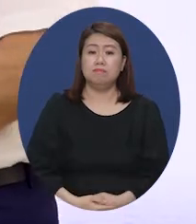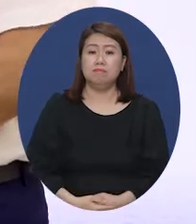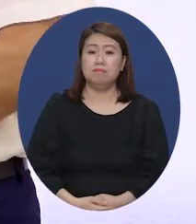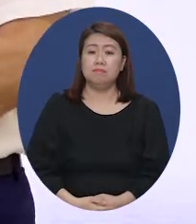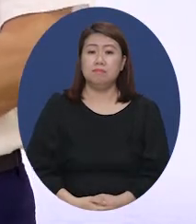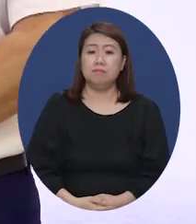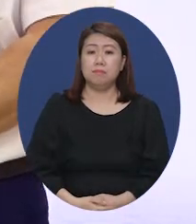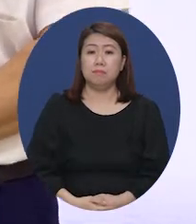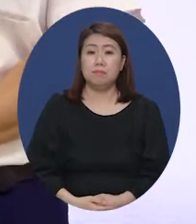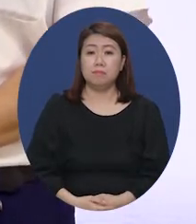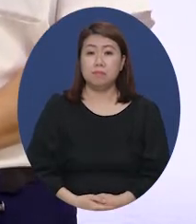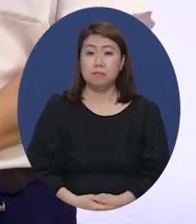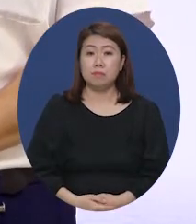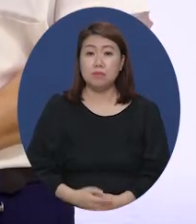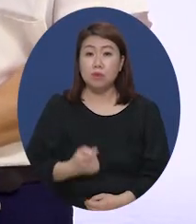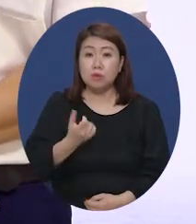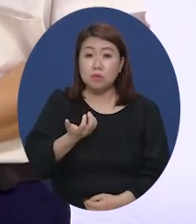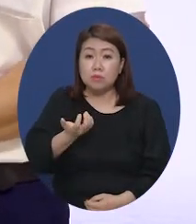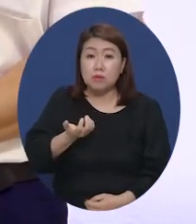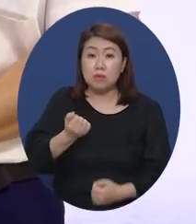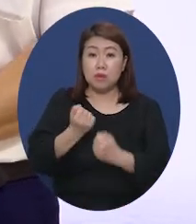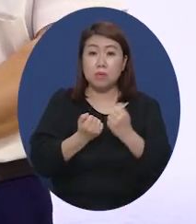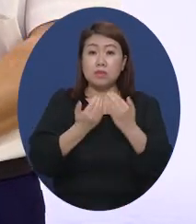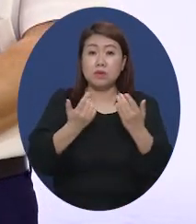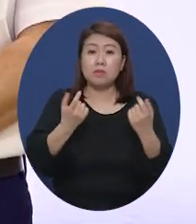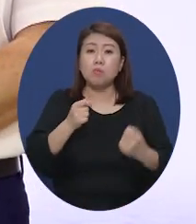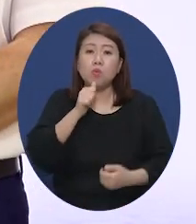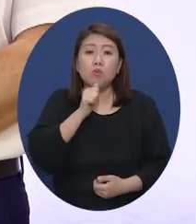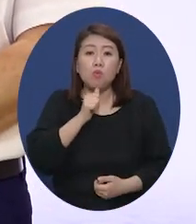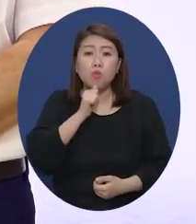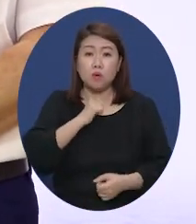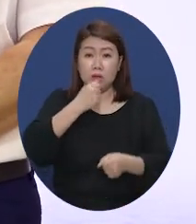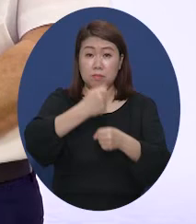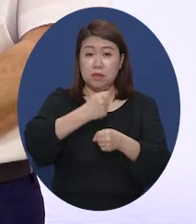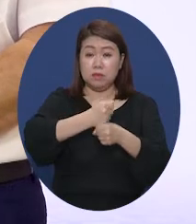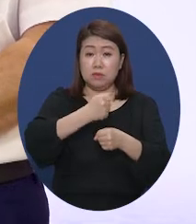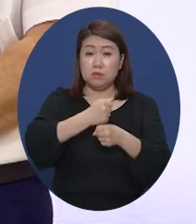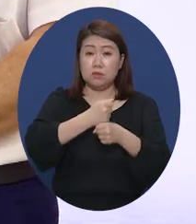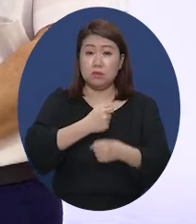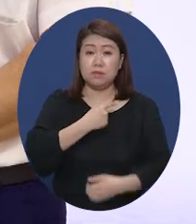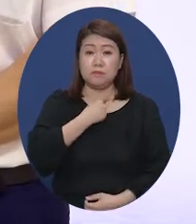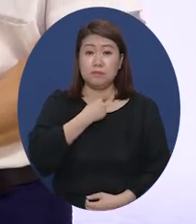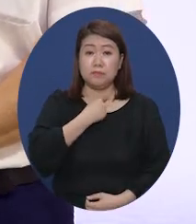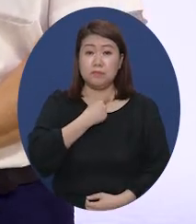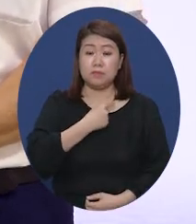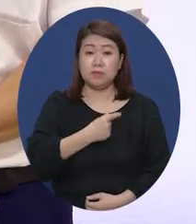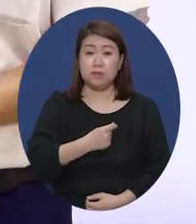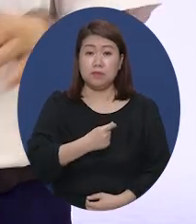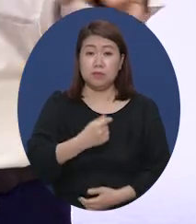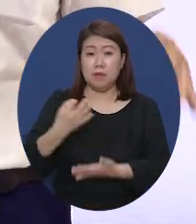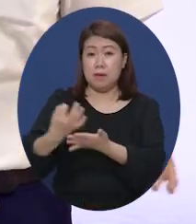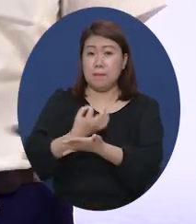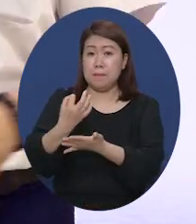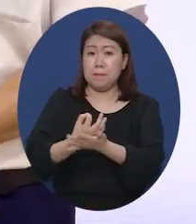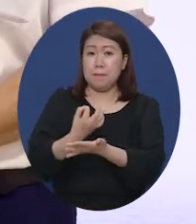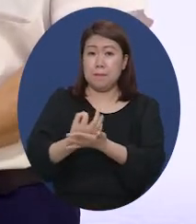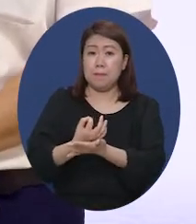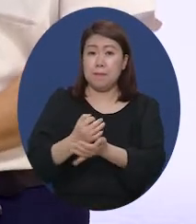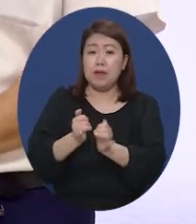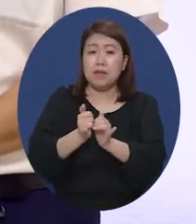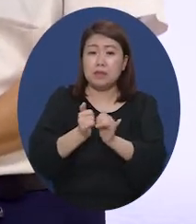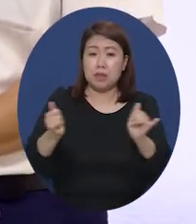그 다음에 아까 전에 봤지만 여러분 그 대두라든가 이런 걸 생산하고자 하는 그